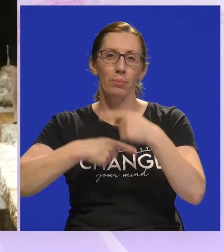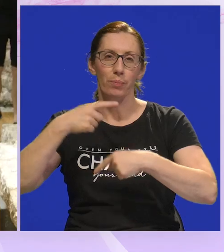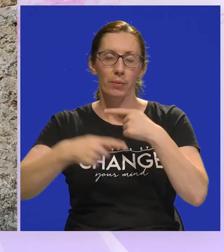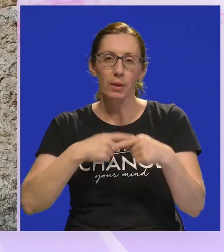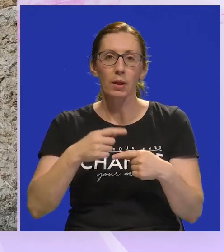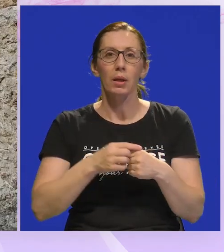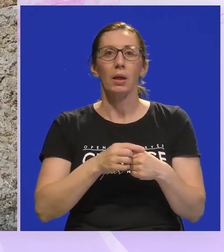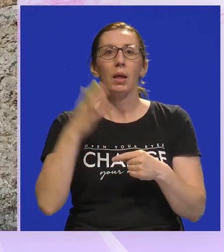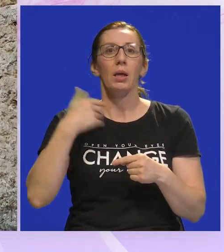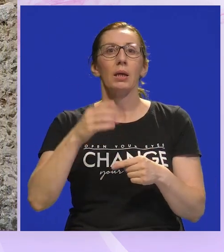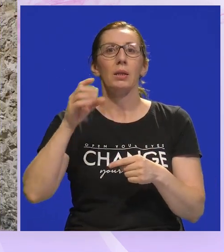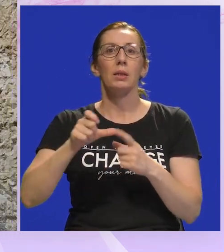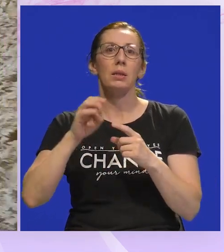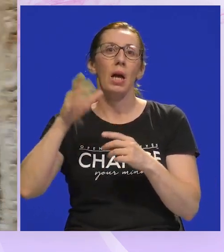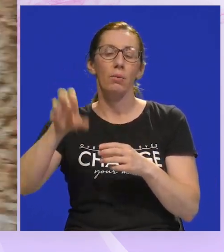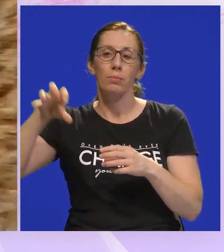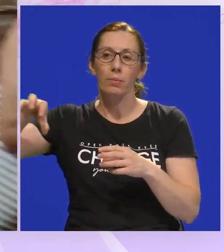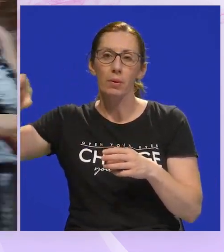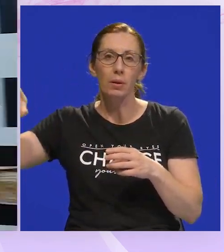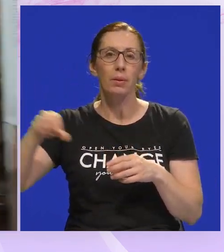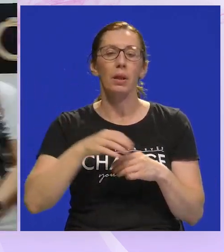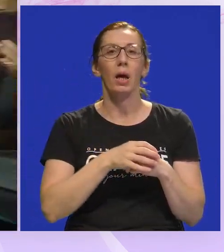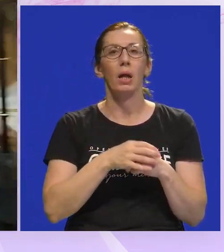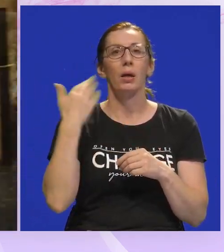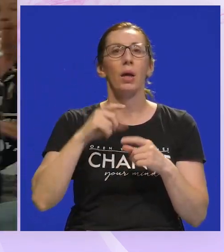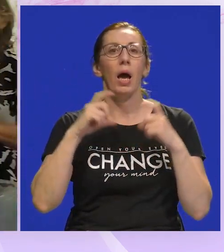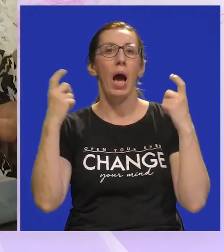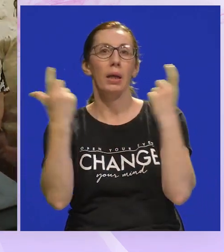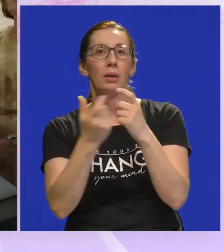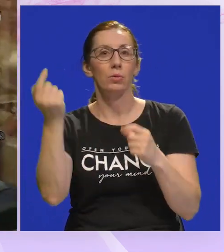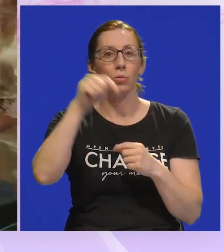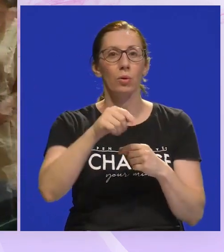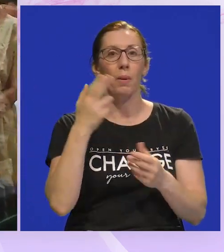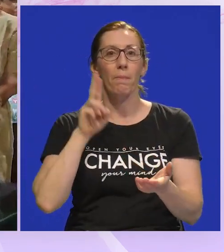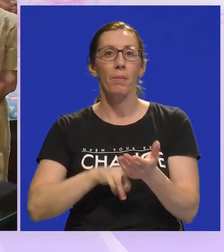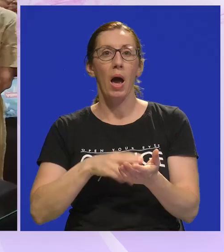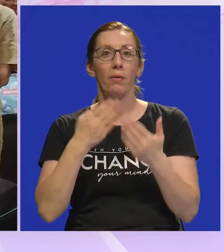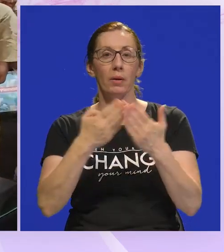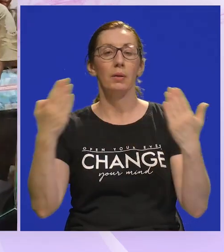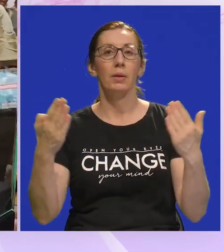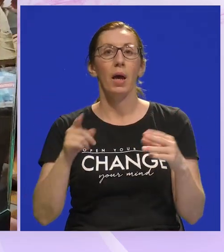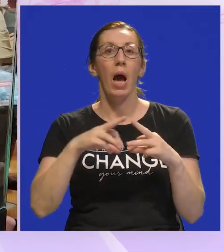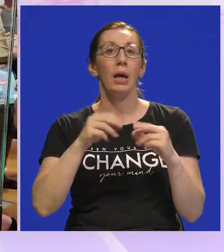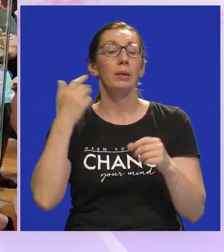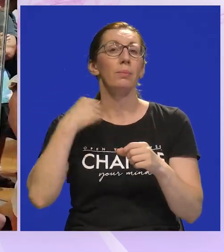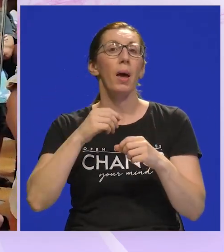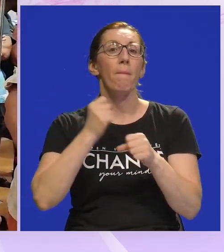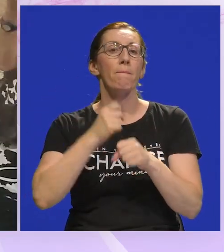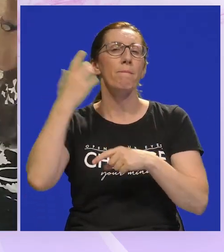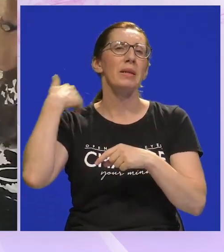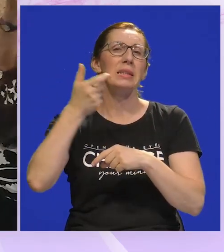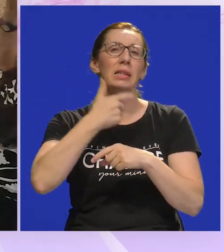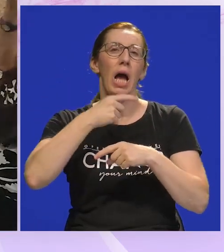otmjenih rimskih staleža svim posjetiteljima koji dođu u arenu. Na taj način baš je prava izložba jer priča i o antičkoj